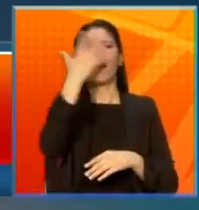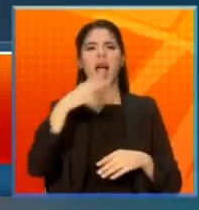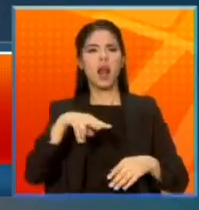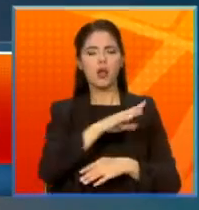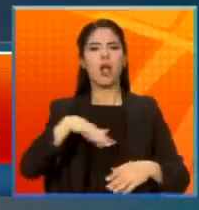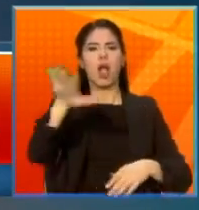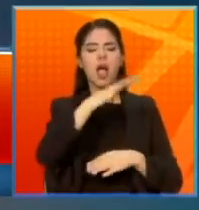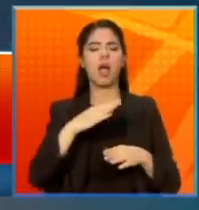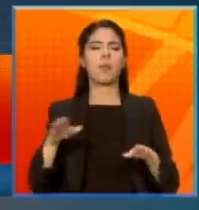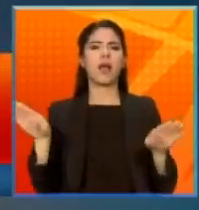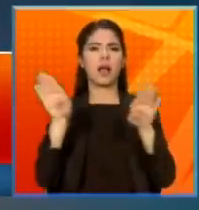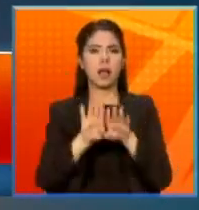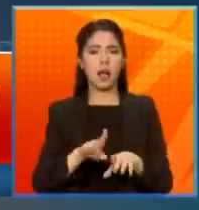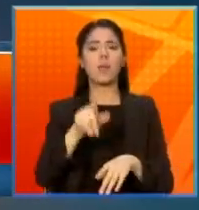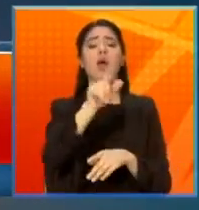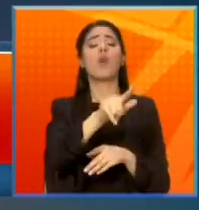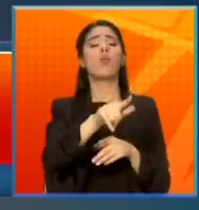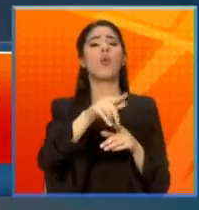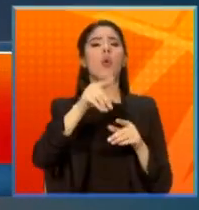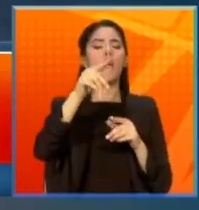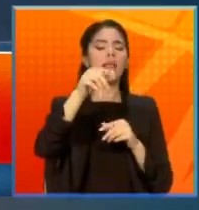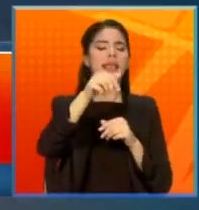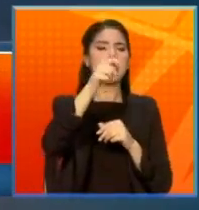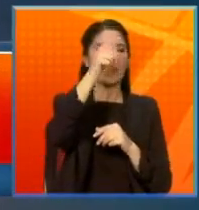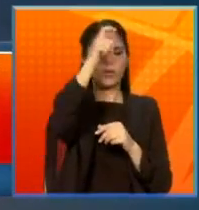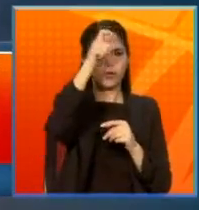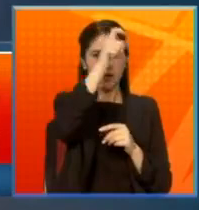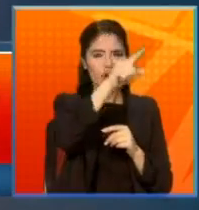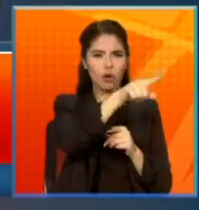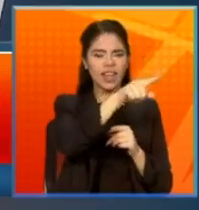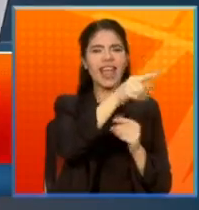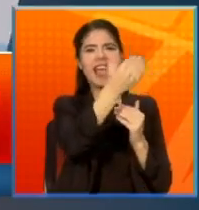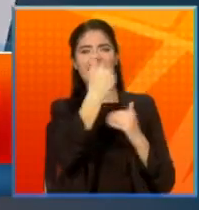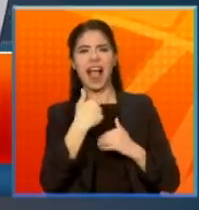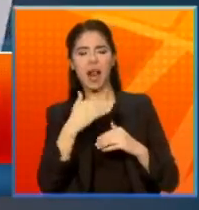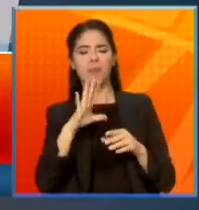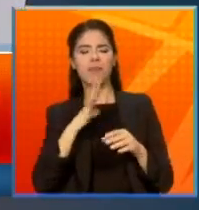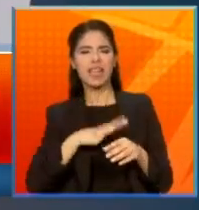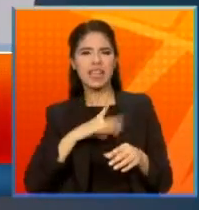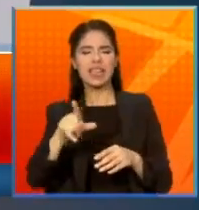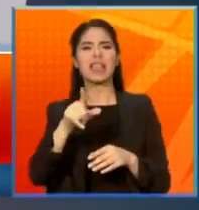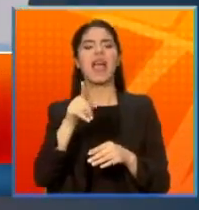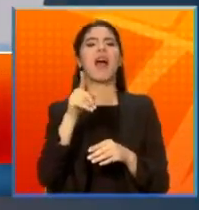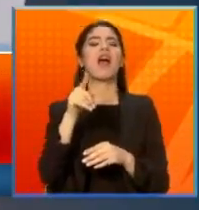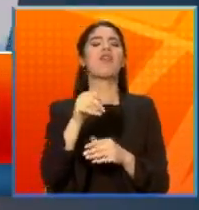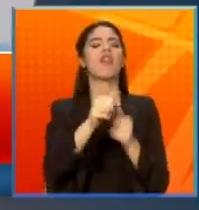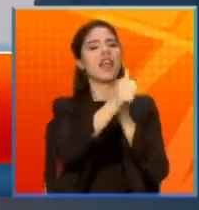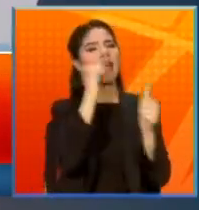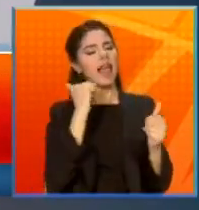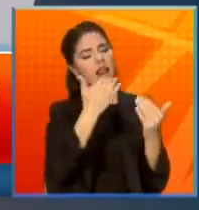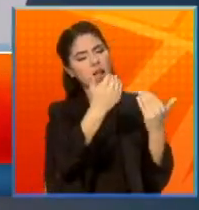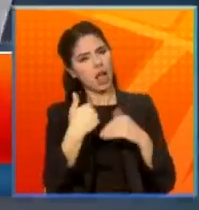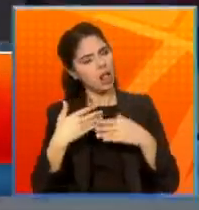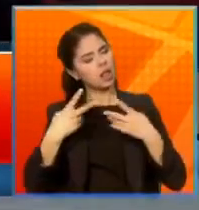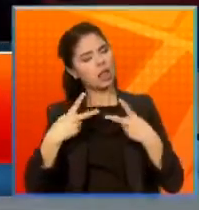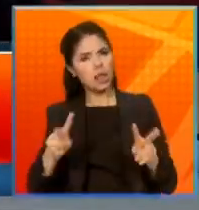Ancak hava yoluyla ülkemizden İran'a dönmek isteyen İran vatandaşları için dönüşler devam etmektedir. Yani Bakan Fahrettin